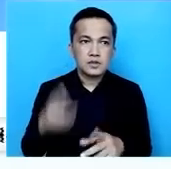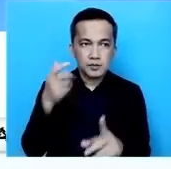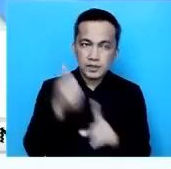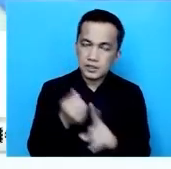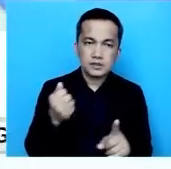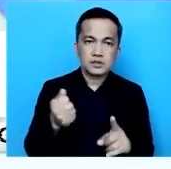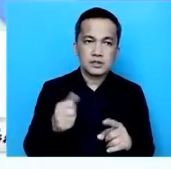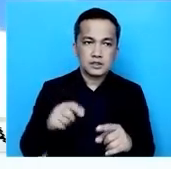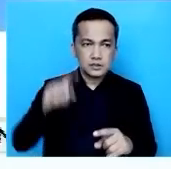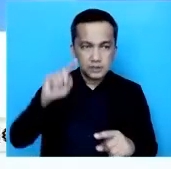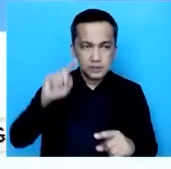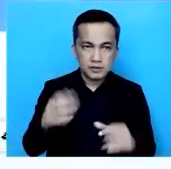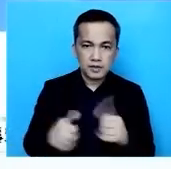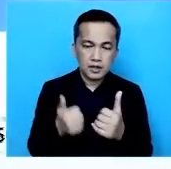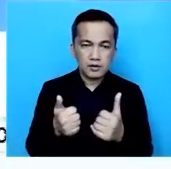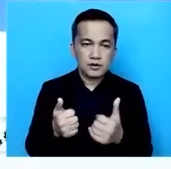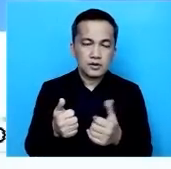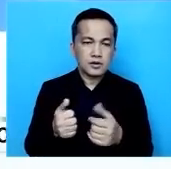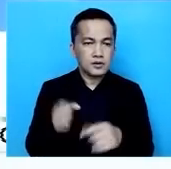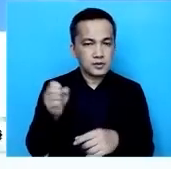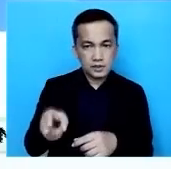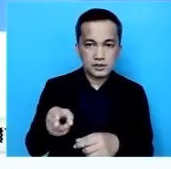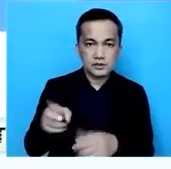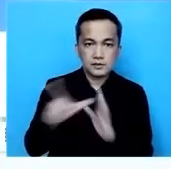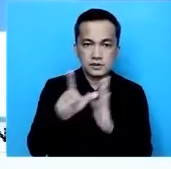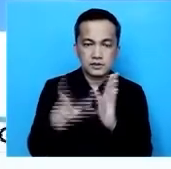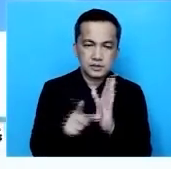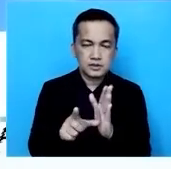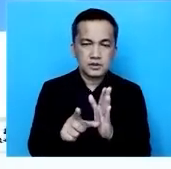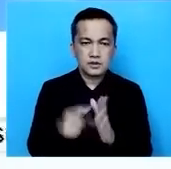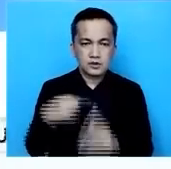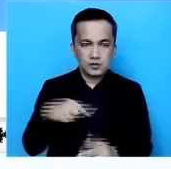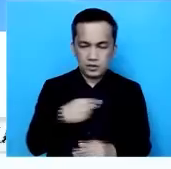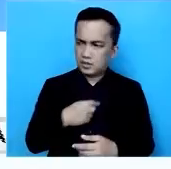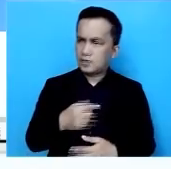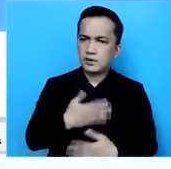alam paano ini-implement yung batas. Paano naman kaming matutuwa